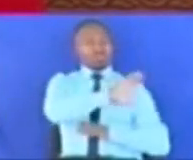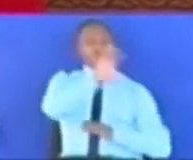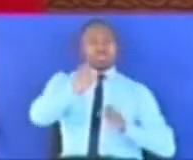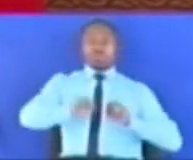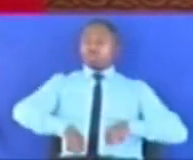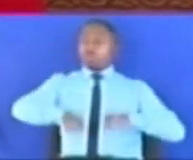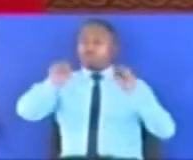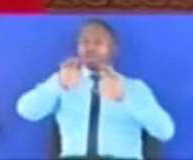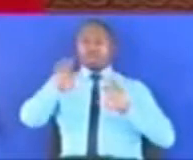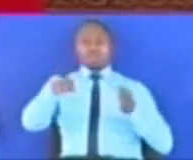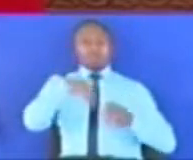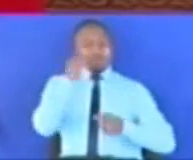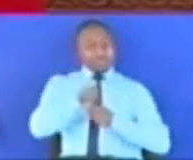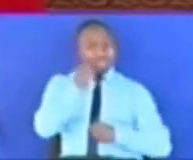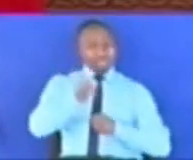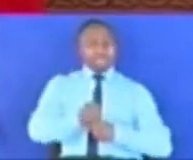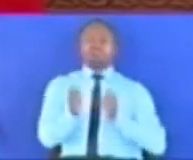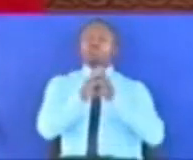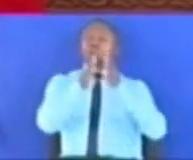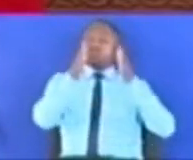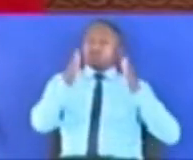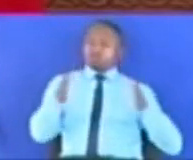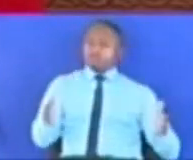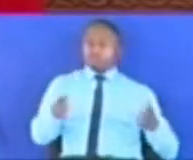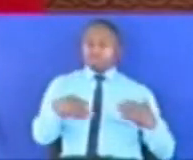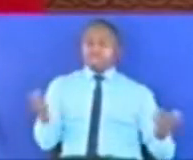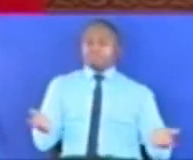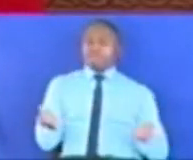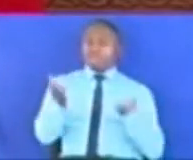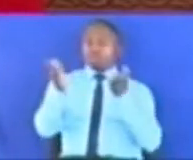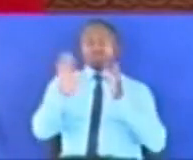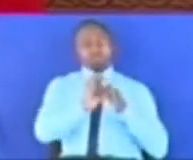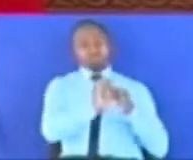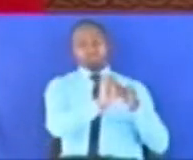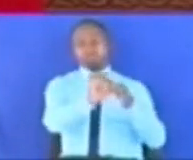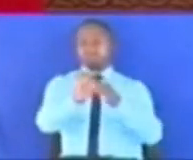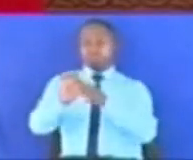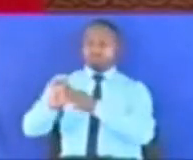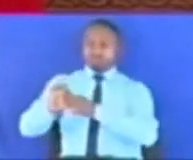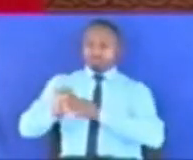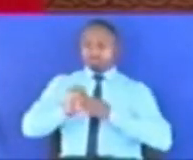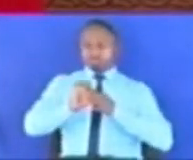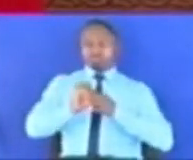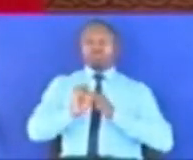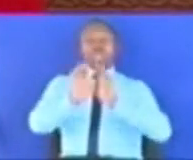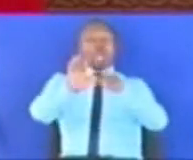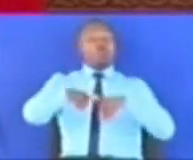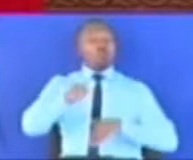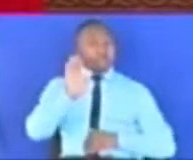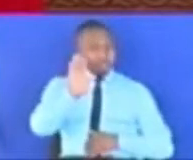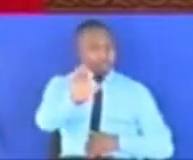kwa jinsi wanavyofanya kazi kubwa ya maendeleo kwa kushirikiana bunge lako tukufu.